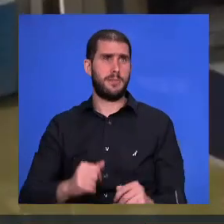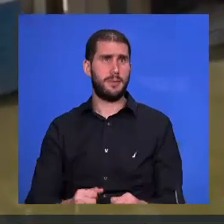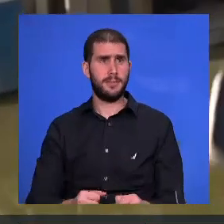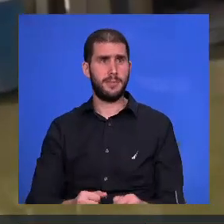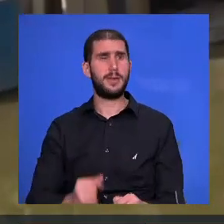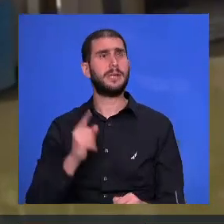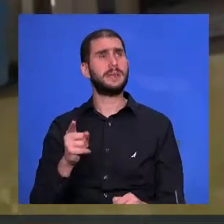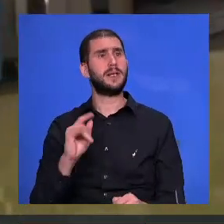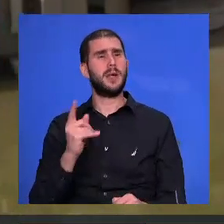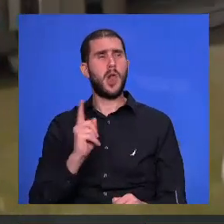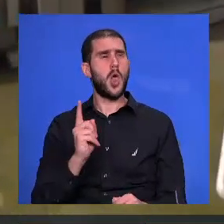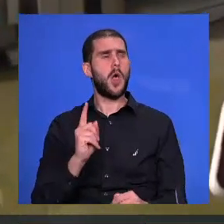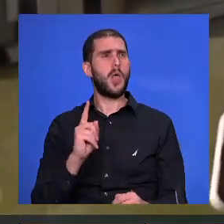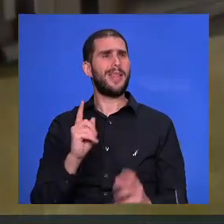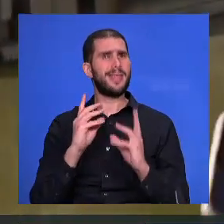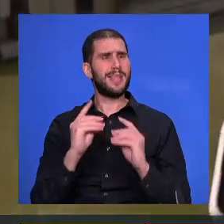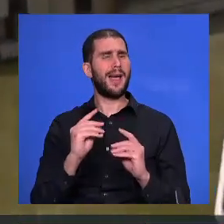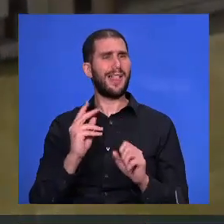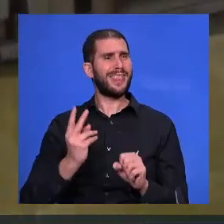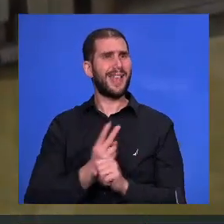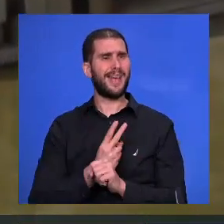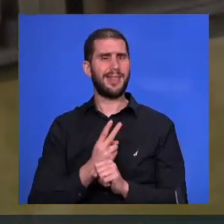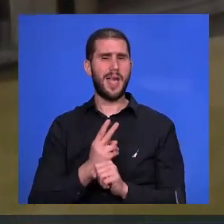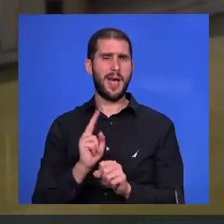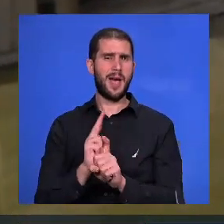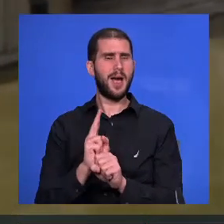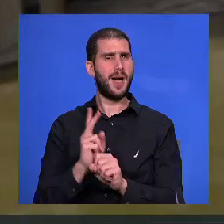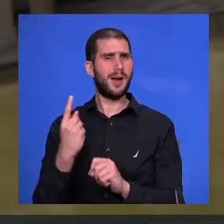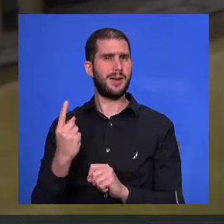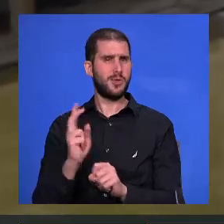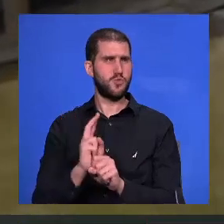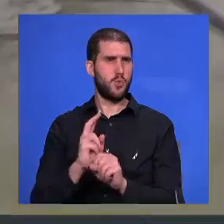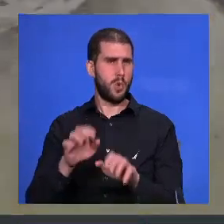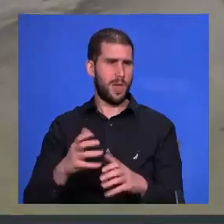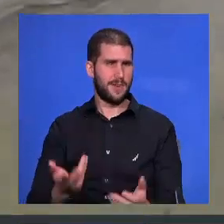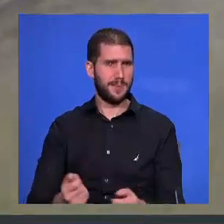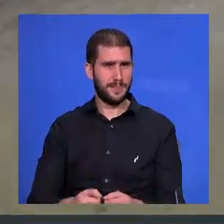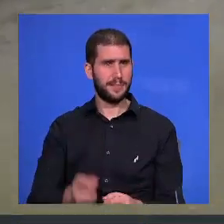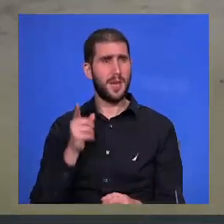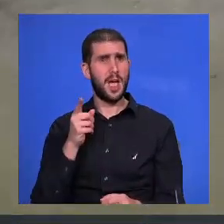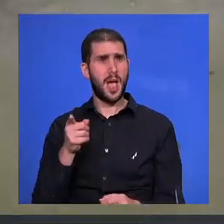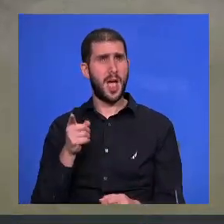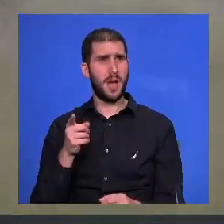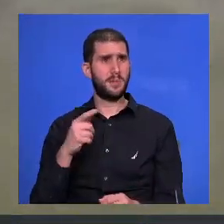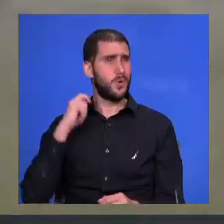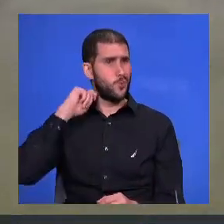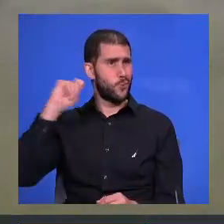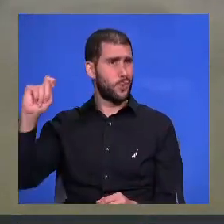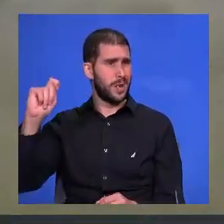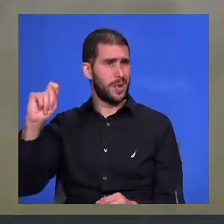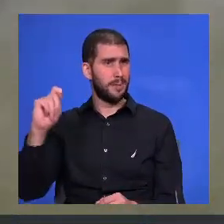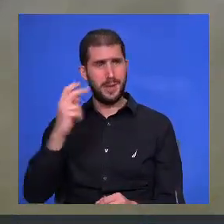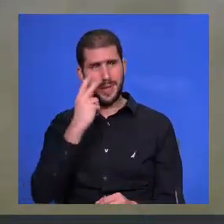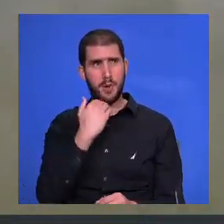זה בהחלט לא דרך תקינה להחזיק כלבים, הם קשורים קצר, הם נראים